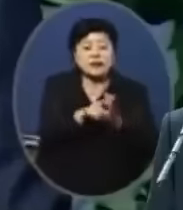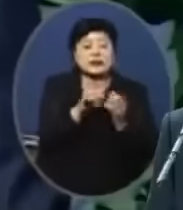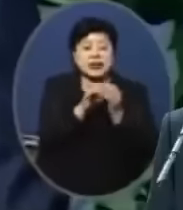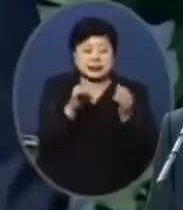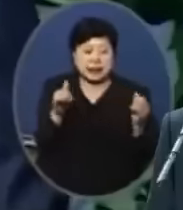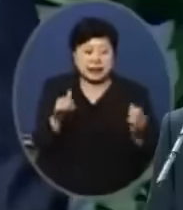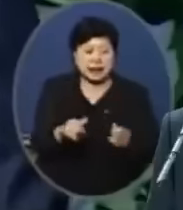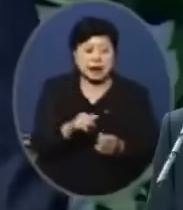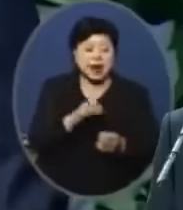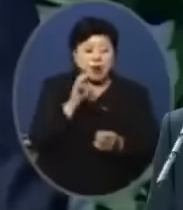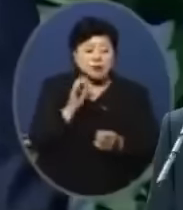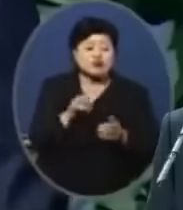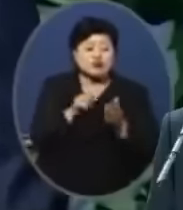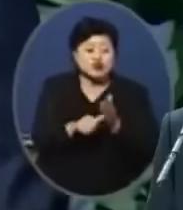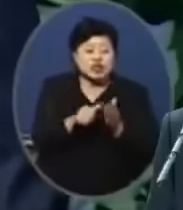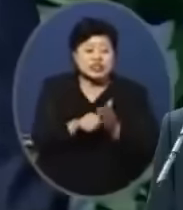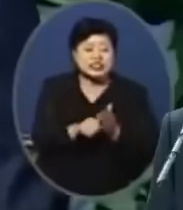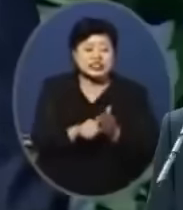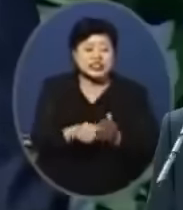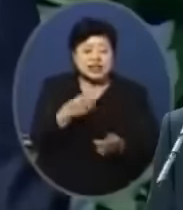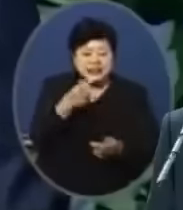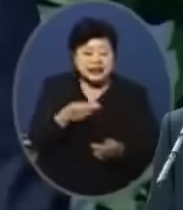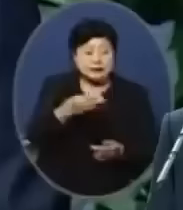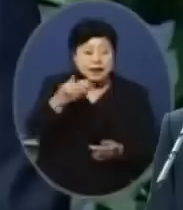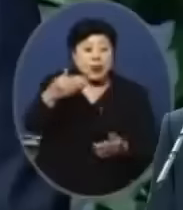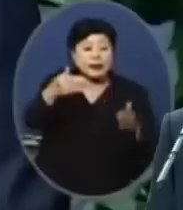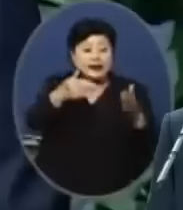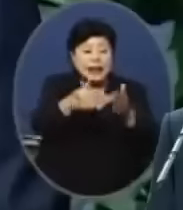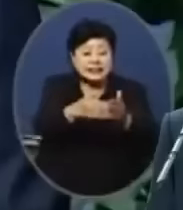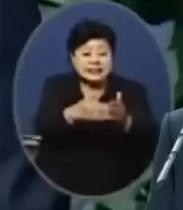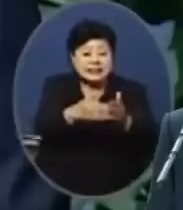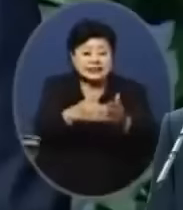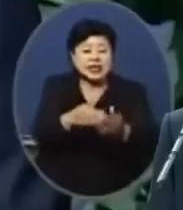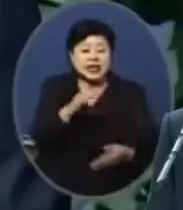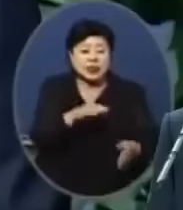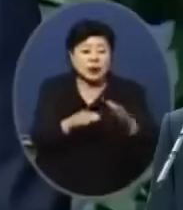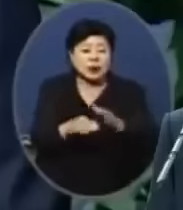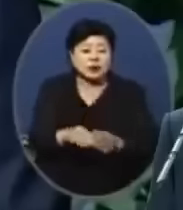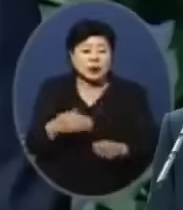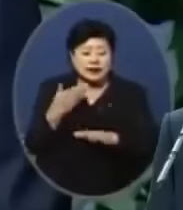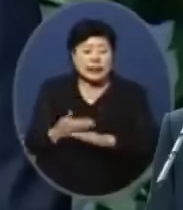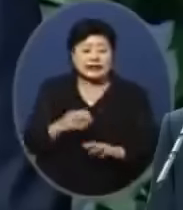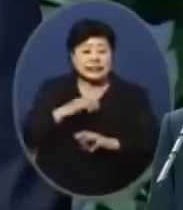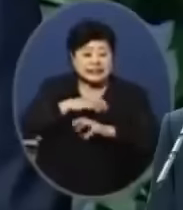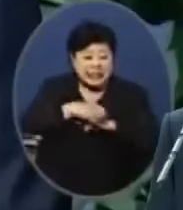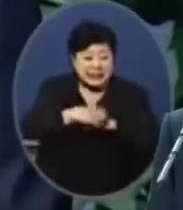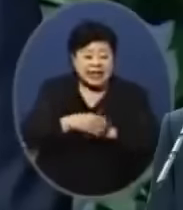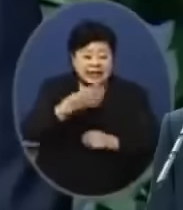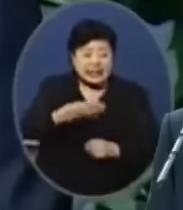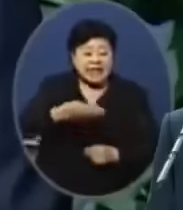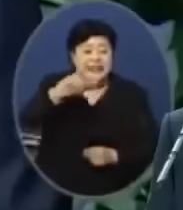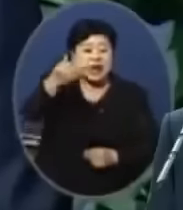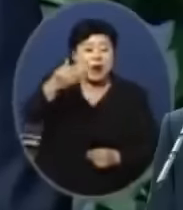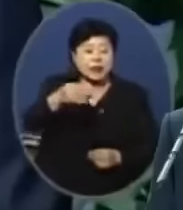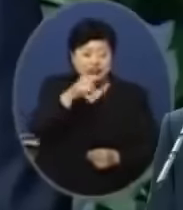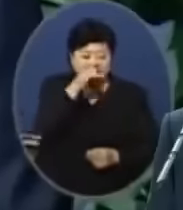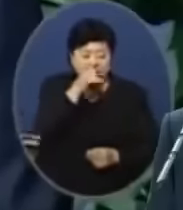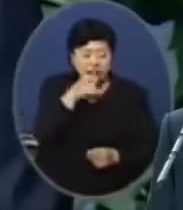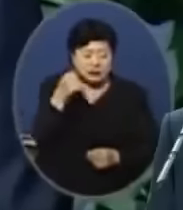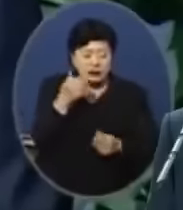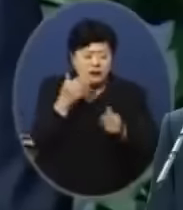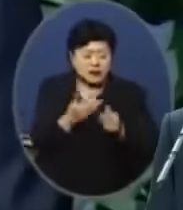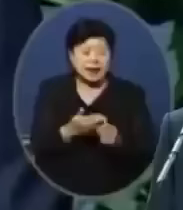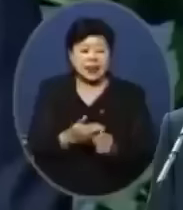사람들은 물질 세계는 3차원 세계까지 있는데 그것을 덮고 있는 또 다른 세계가 4차원의 세계,